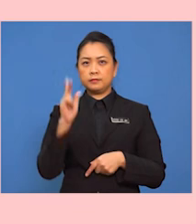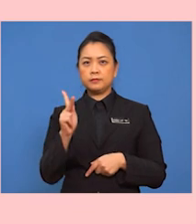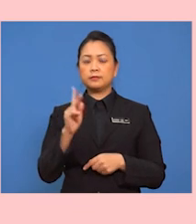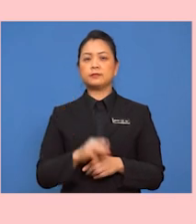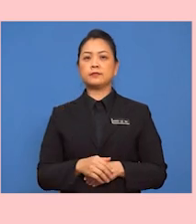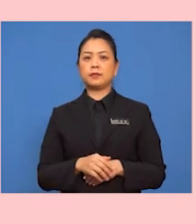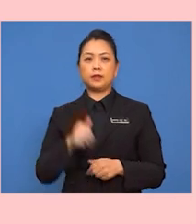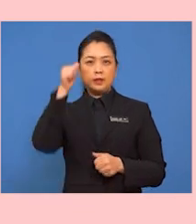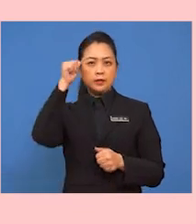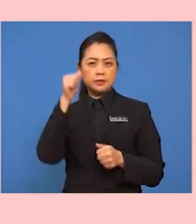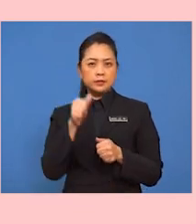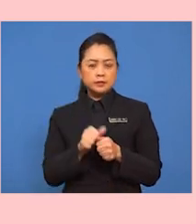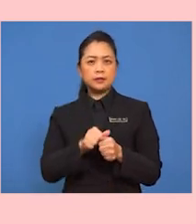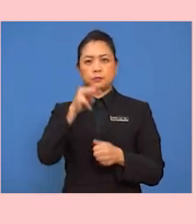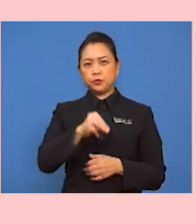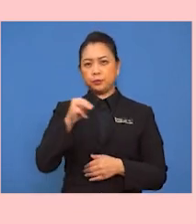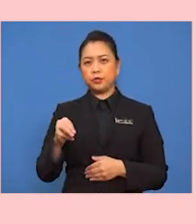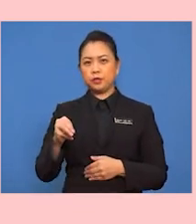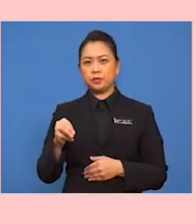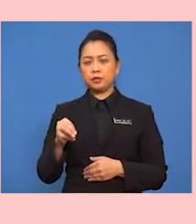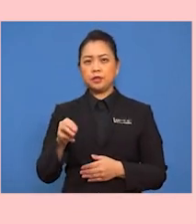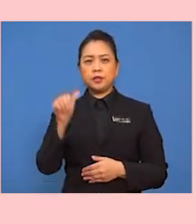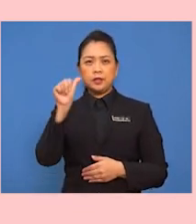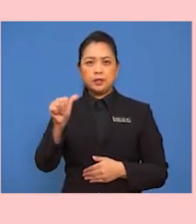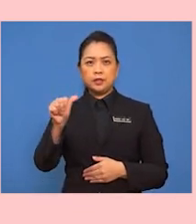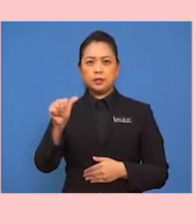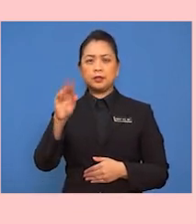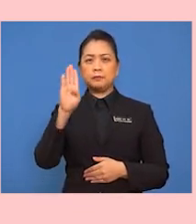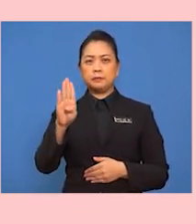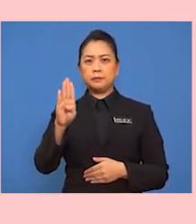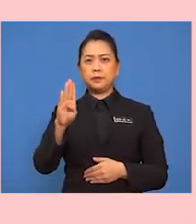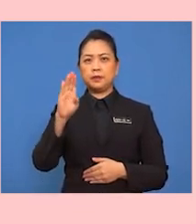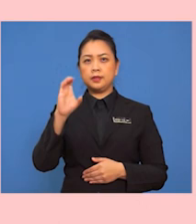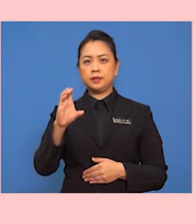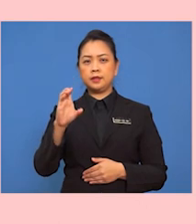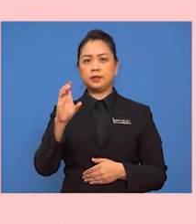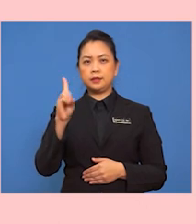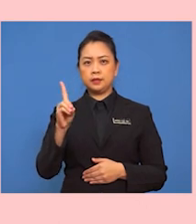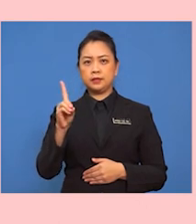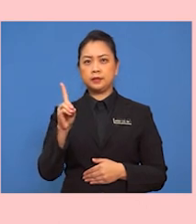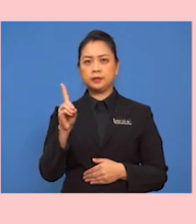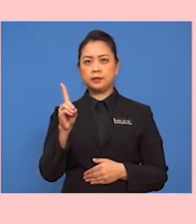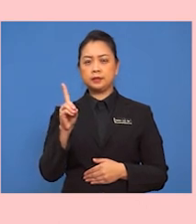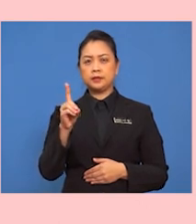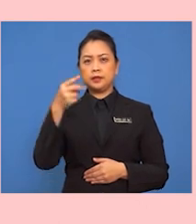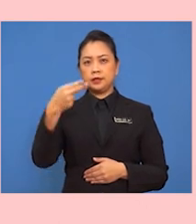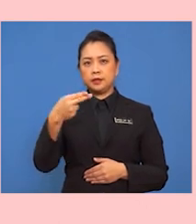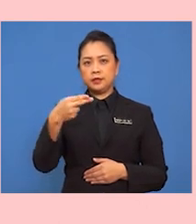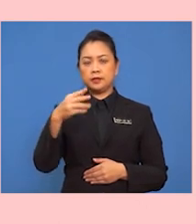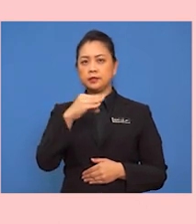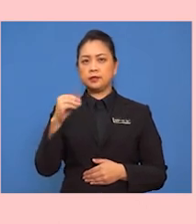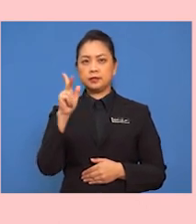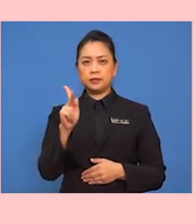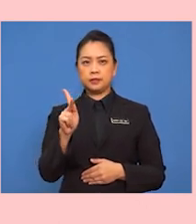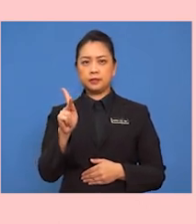Ingat murid-murid, A, B, C, D, H dan